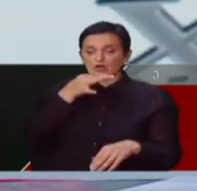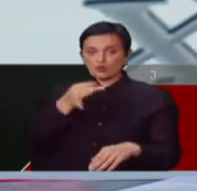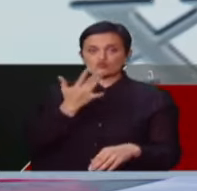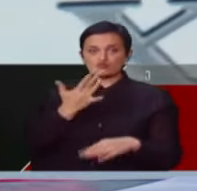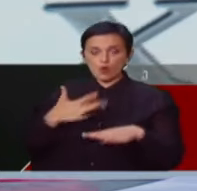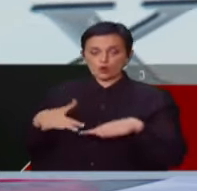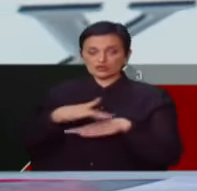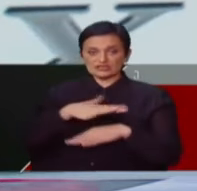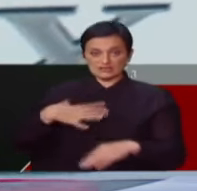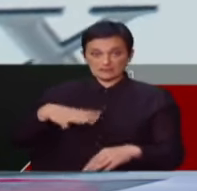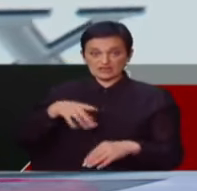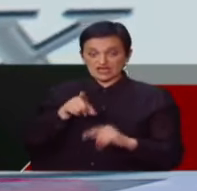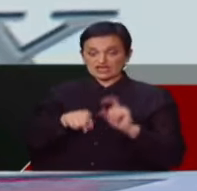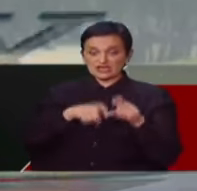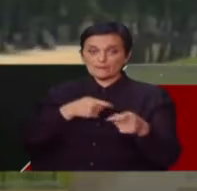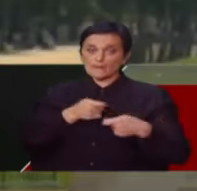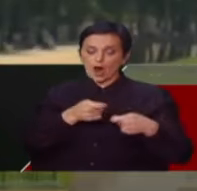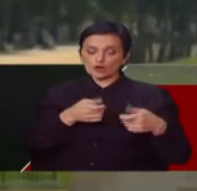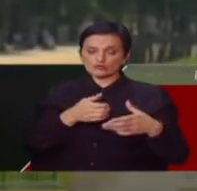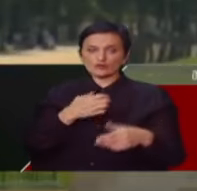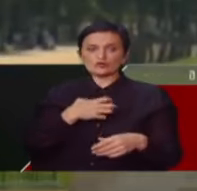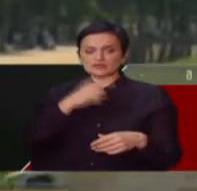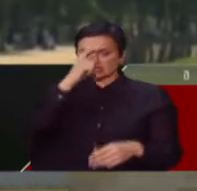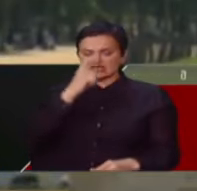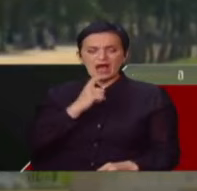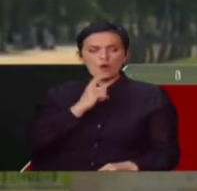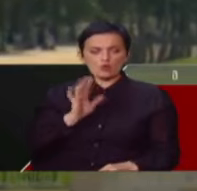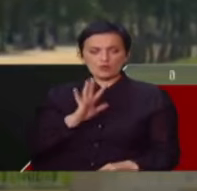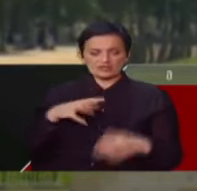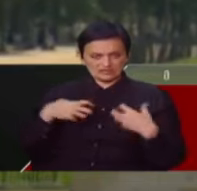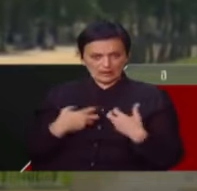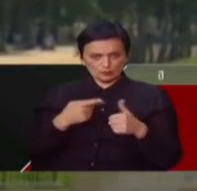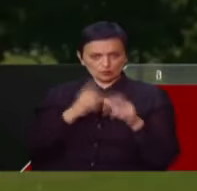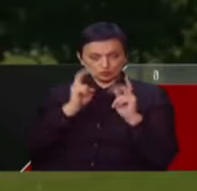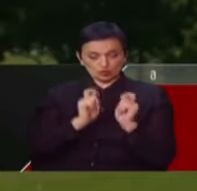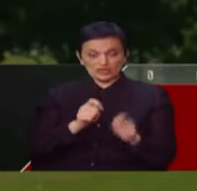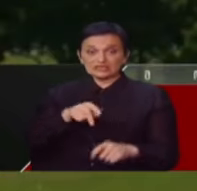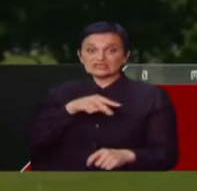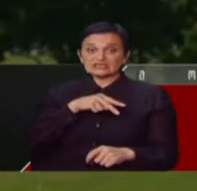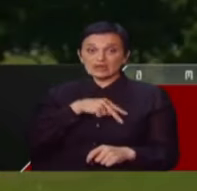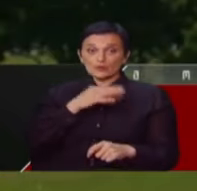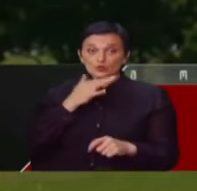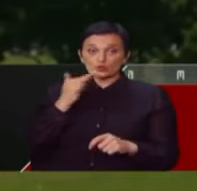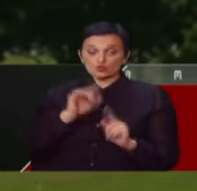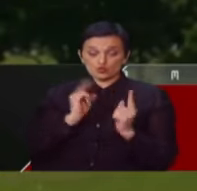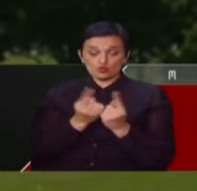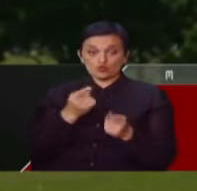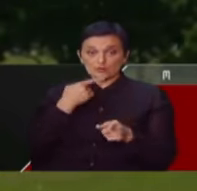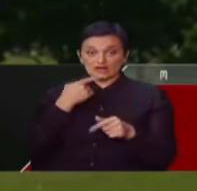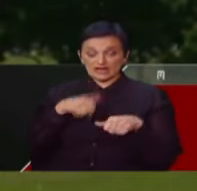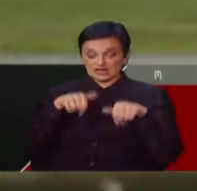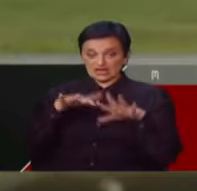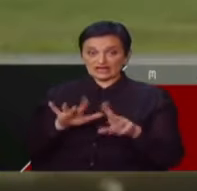პოლიტიკური სპექტრი თბილისში. ამ ნაბიჯს მართველი გუნდი სტრატეგიულად გაუგებარს და სამწუხაროს უწოდებს. საპარლამენტო უმრავლესობაში კი ამბობენ, რომ ეს